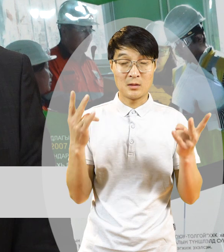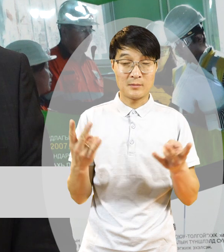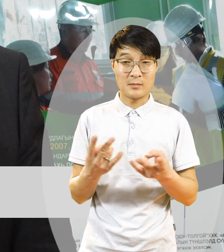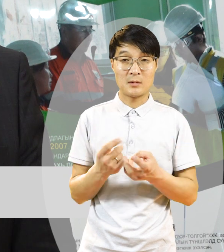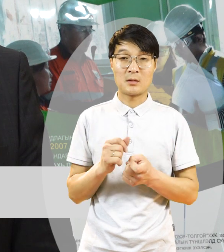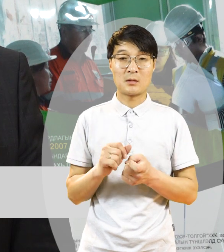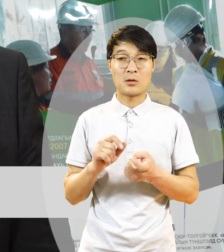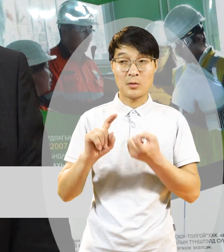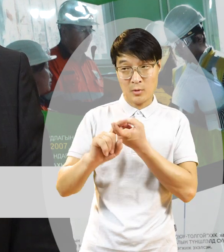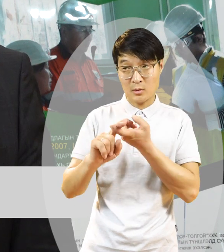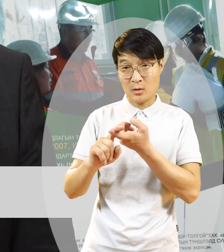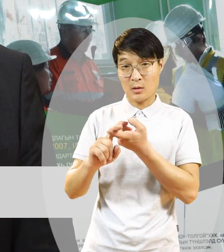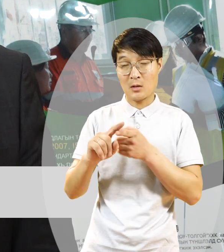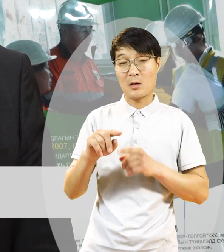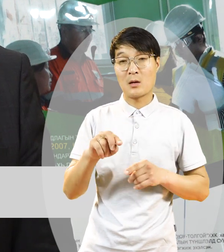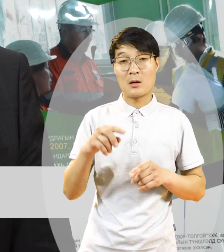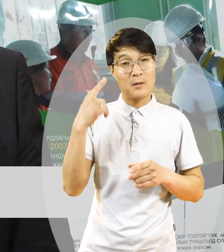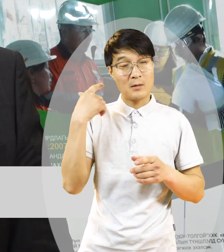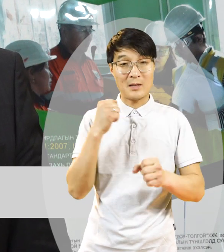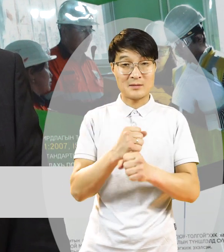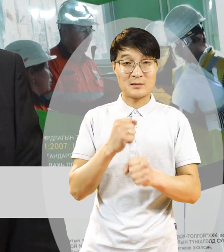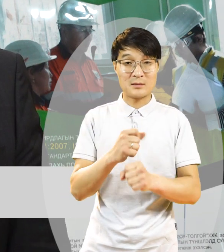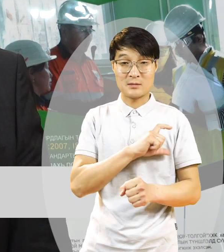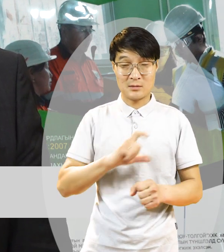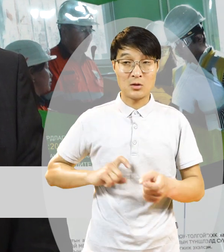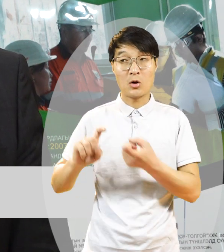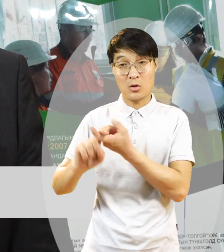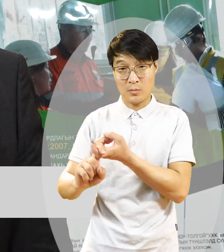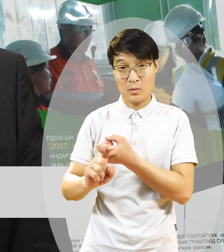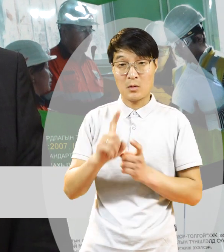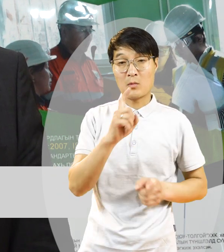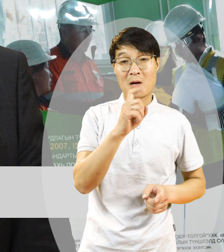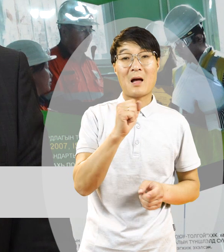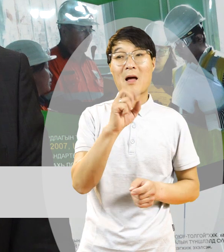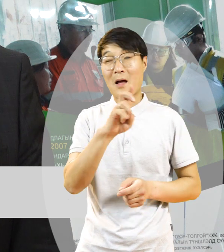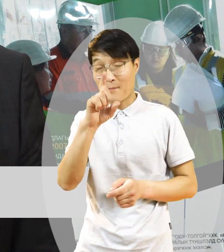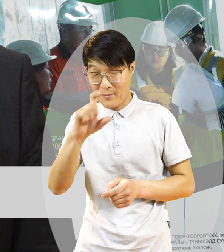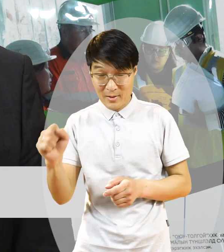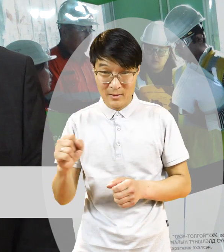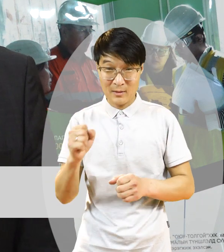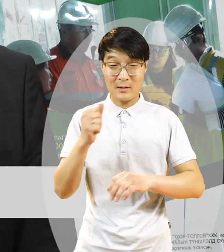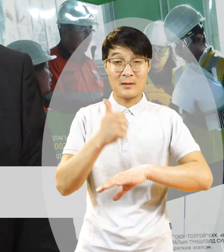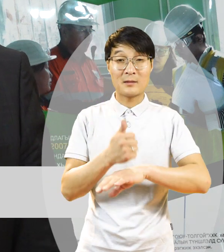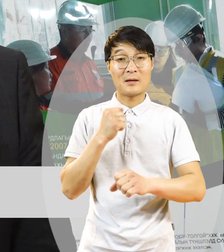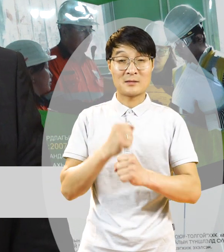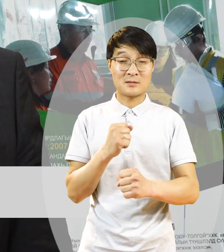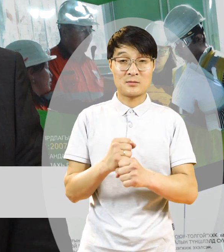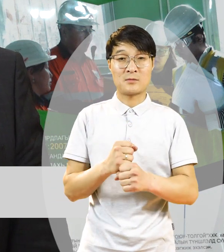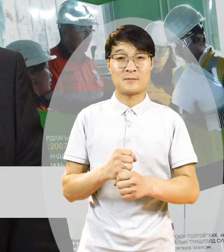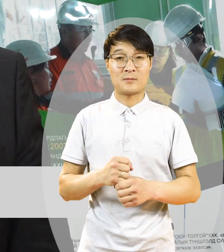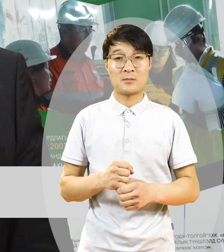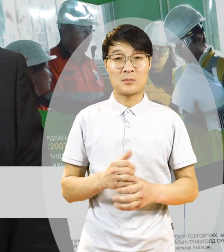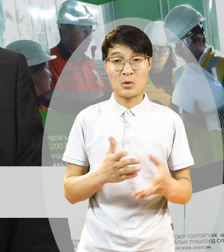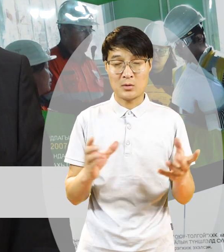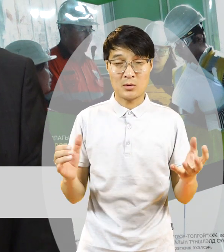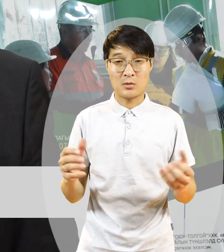талууд за мөн ажилтулах системийн холбоо за мөн одоо хабын одоо ахлах одоо ажилтнууд гээд одоо бүхэл